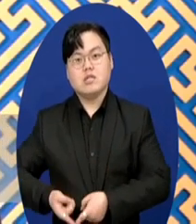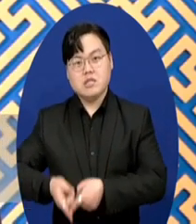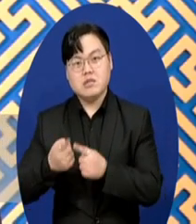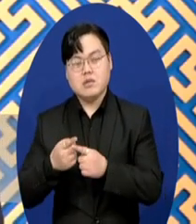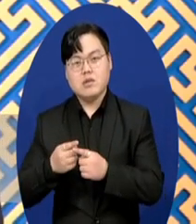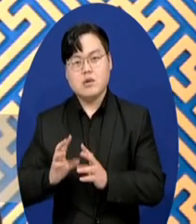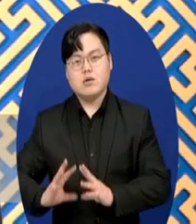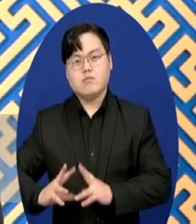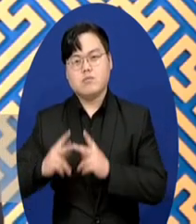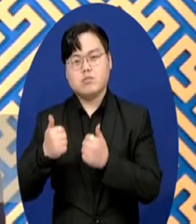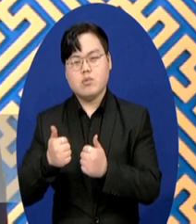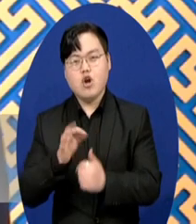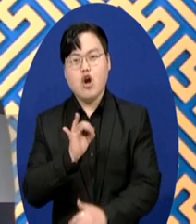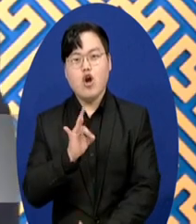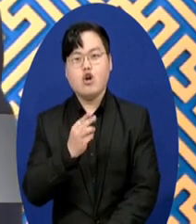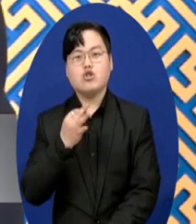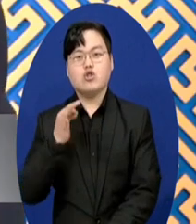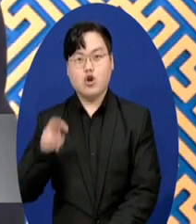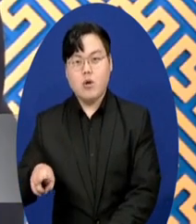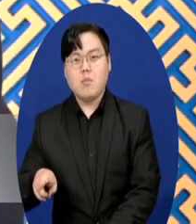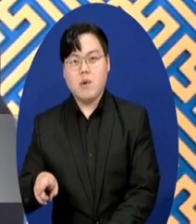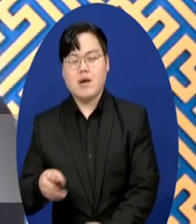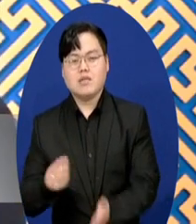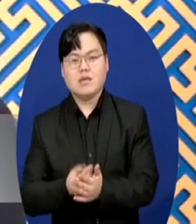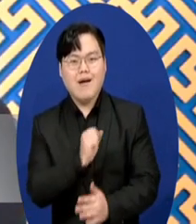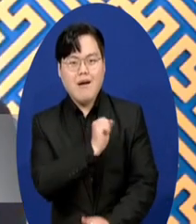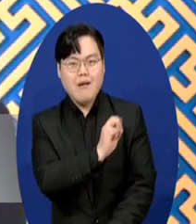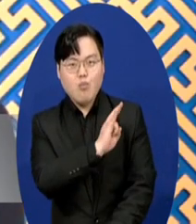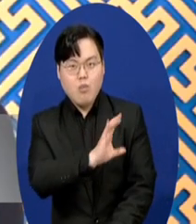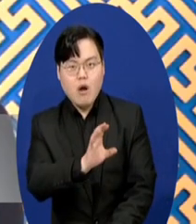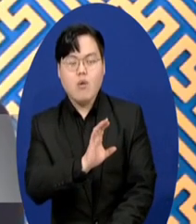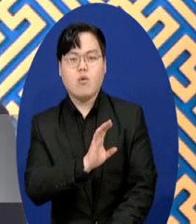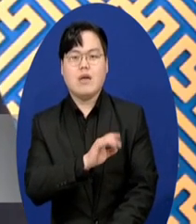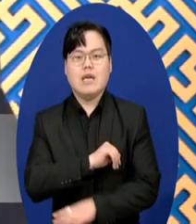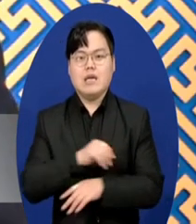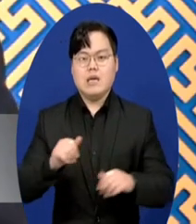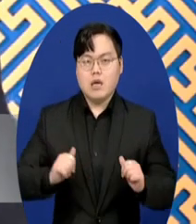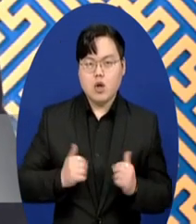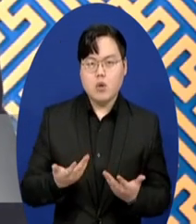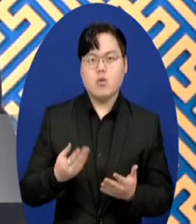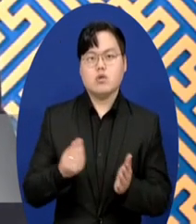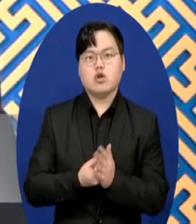өртгийн албан татвар уншуулгын систем нэгтгэсэн тийм. Тэгэхээр энд бол нөгөө аж ахуйн нэгж болон иргэдийн одоо